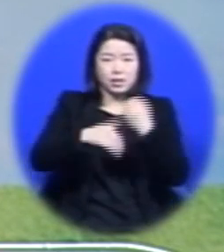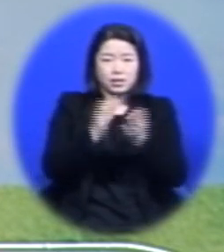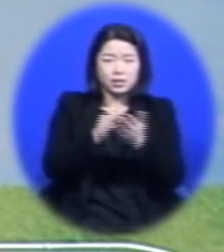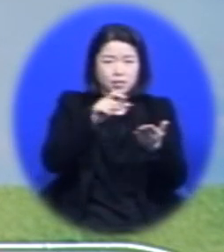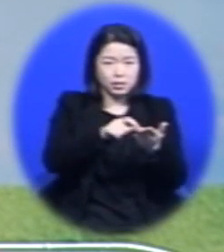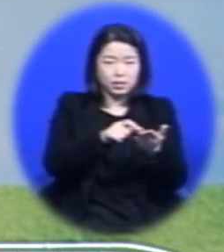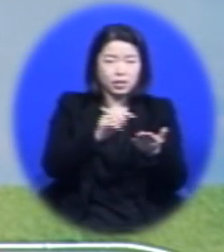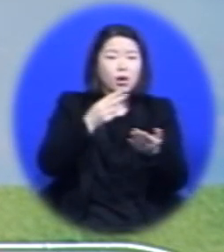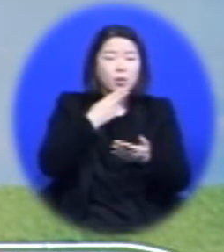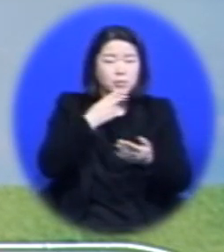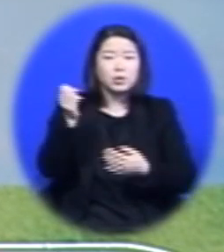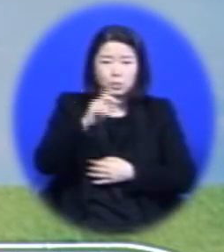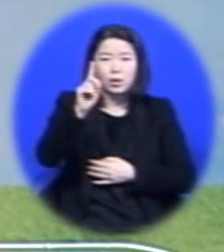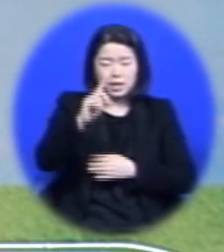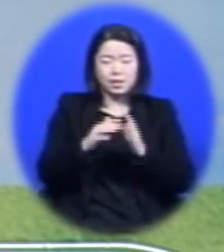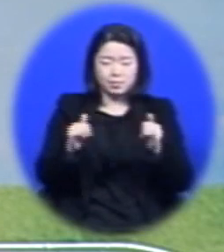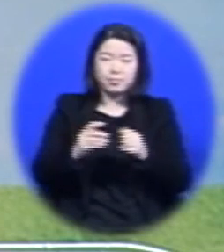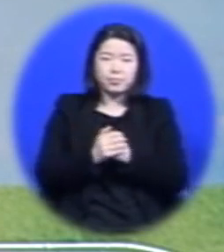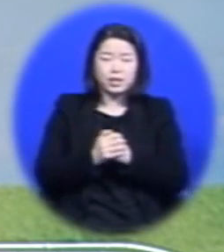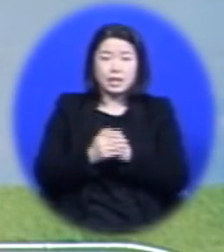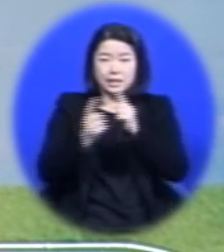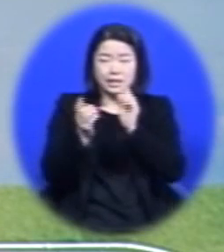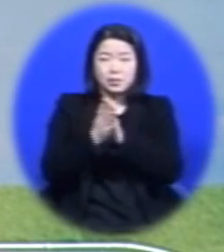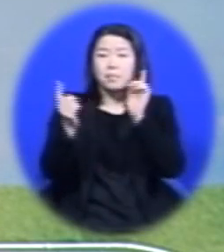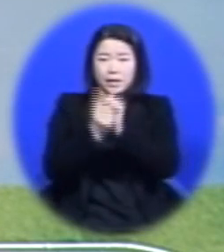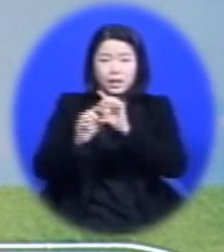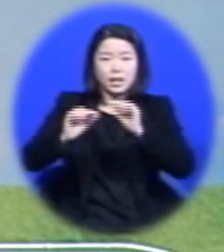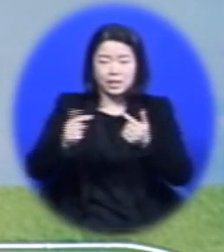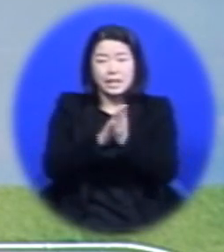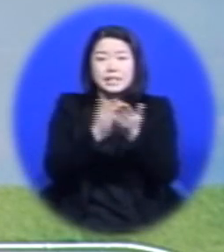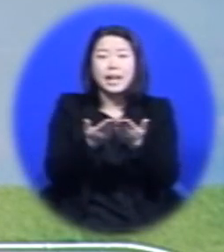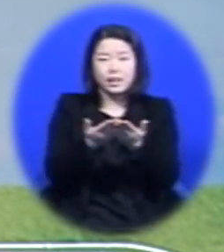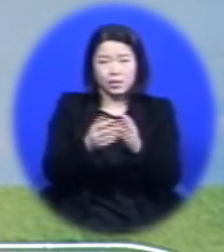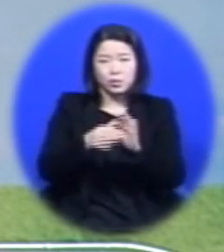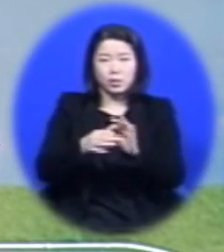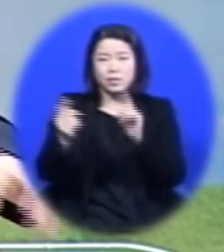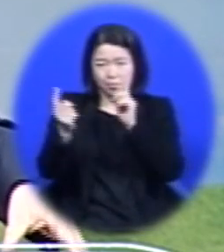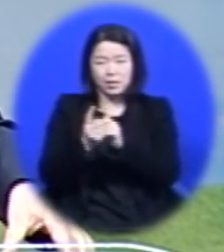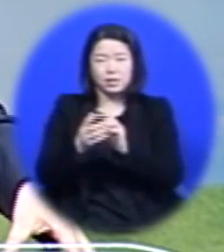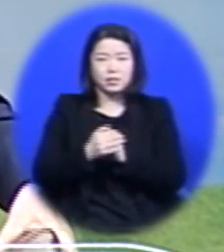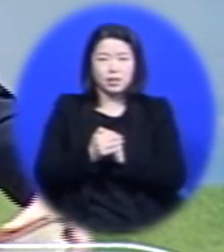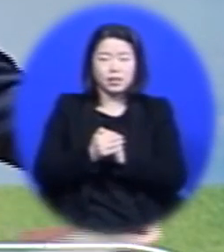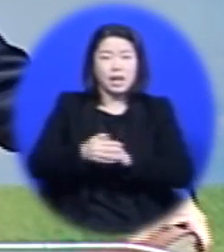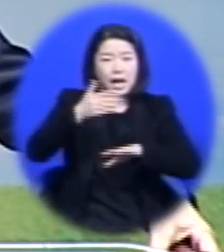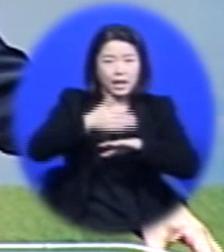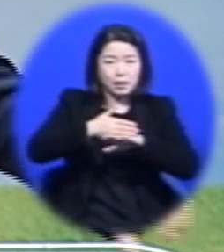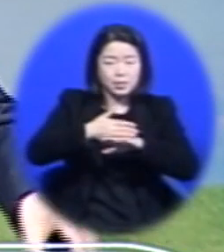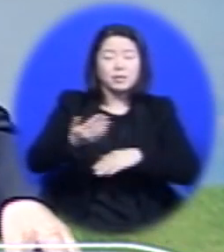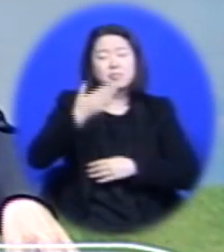나오지 않는 또한 사람 직접 만난 게 아니고 책으로 만났습니다 감사는